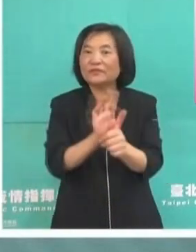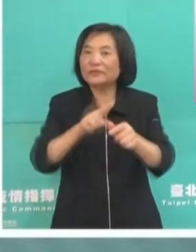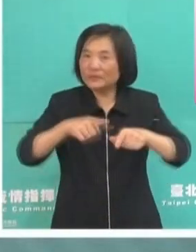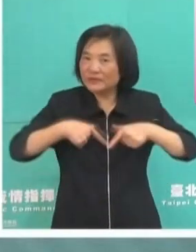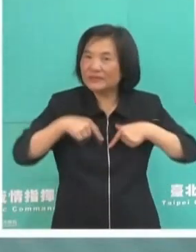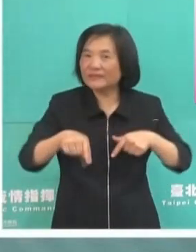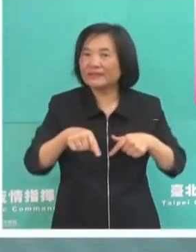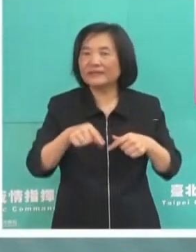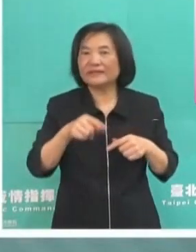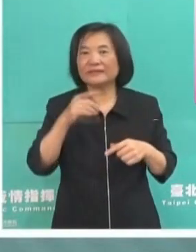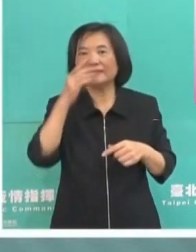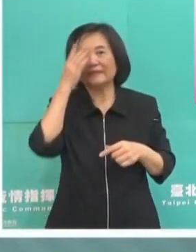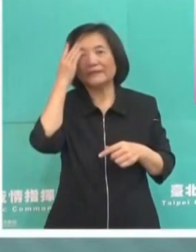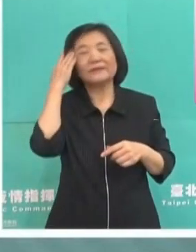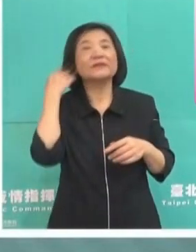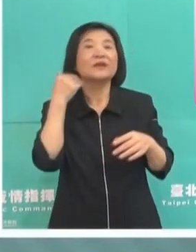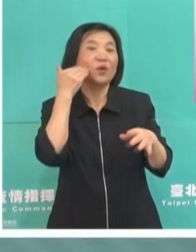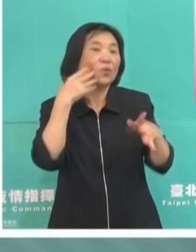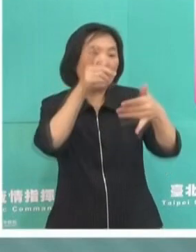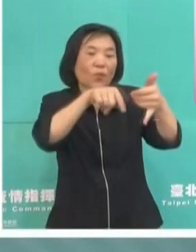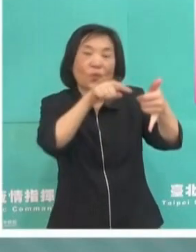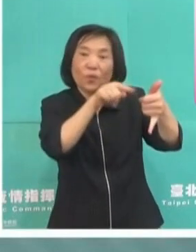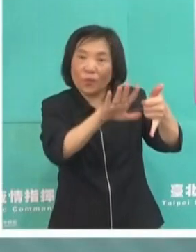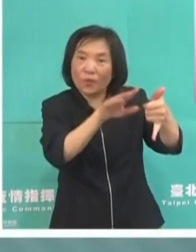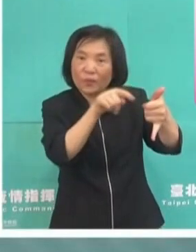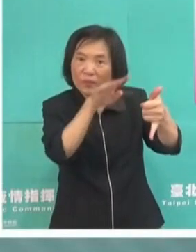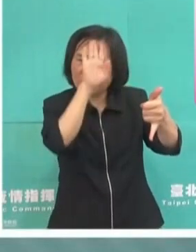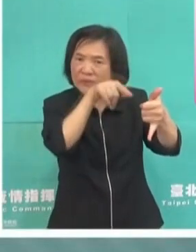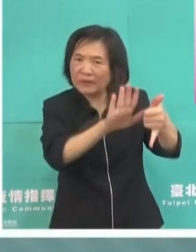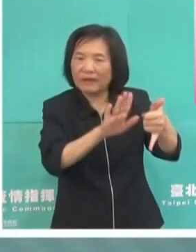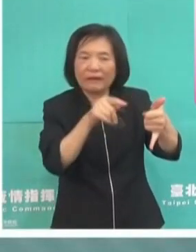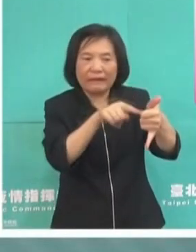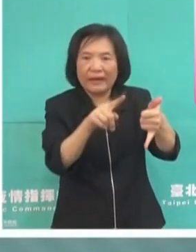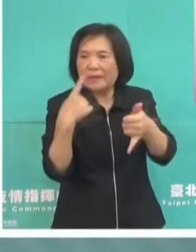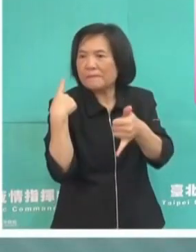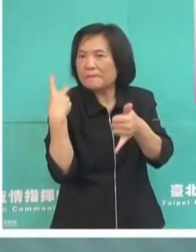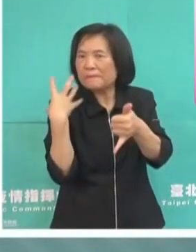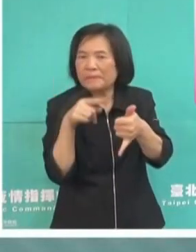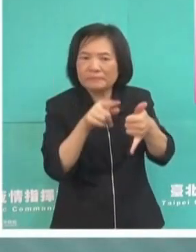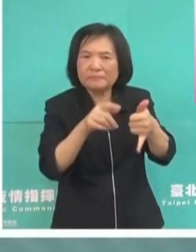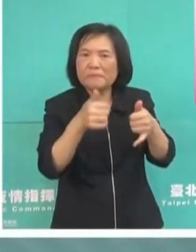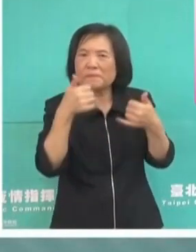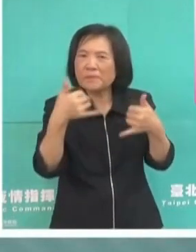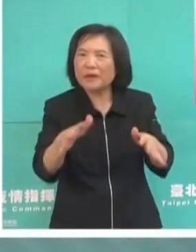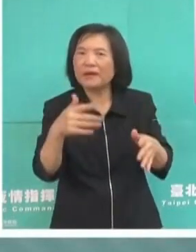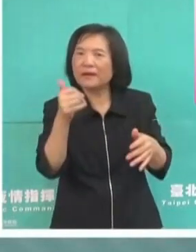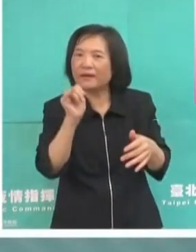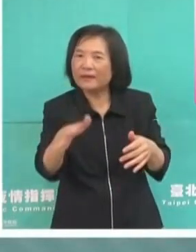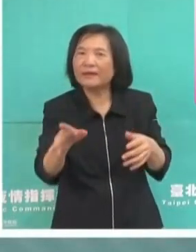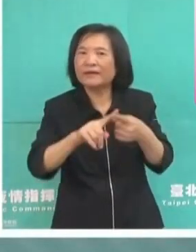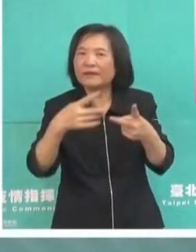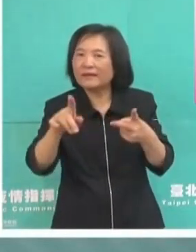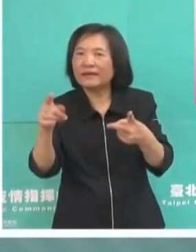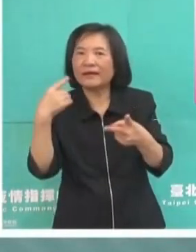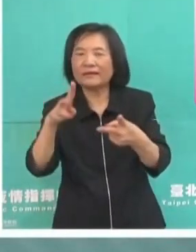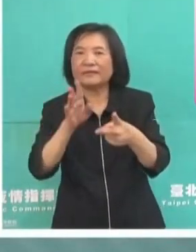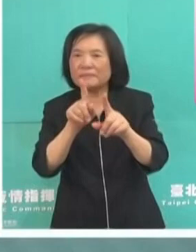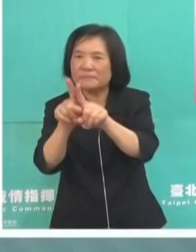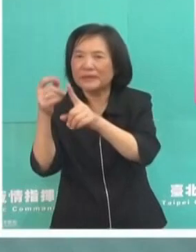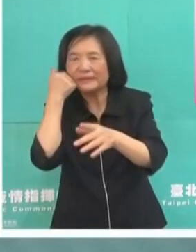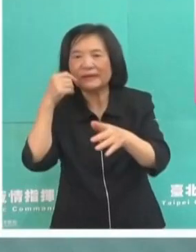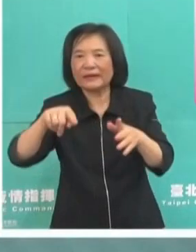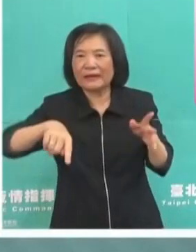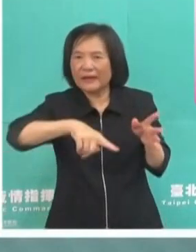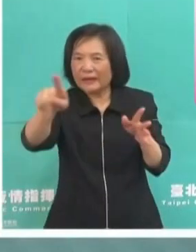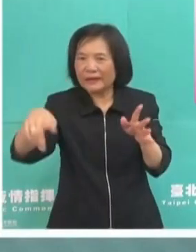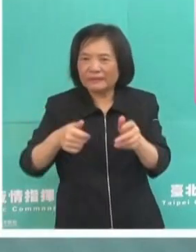人力哦，要去做确诊者的精准医疗。然后从这个精准者医疗，你知道吗？找出那些可能